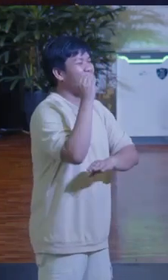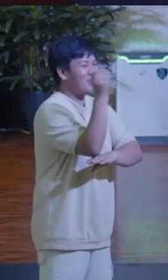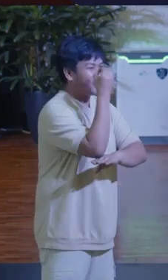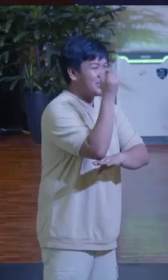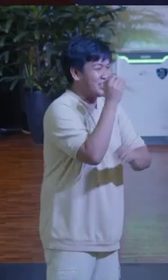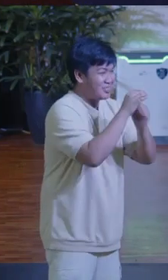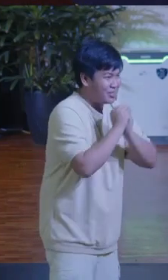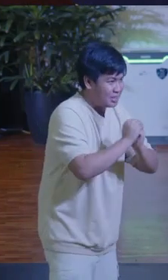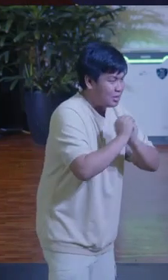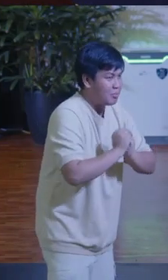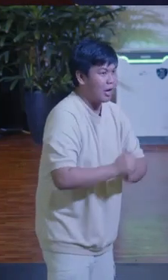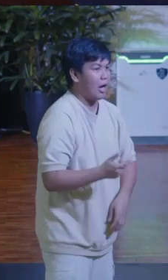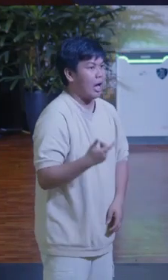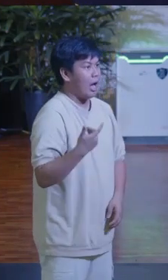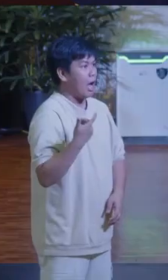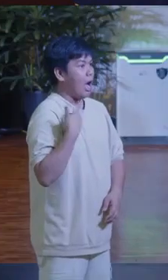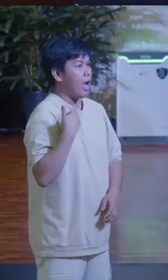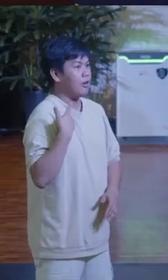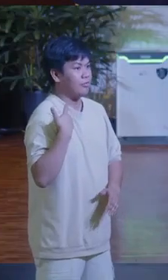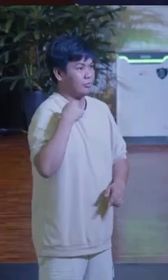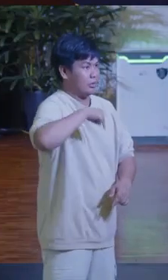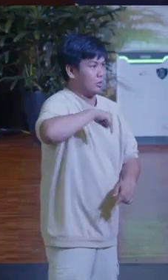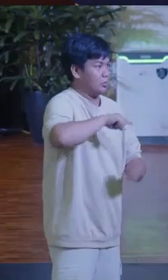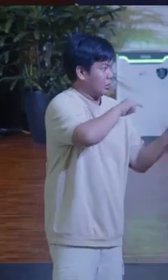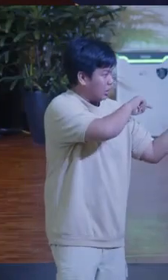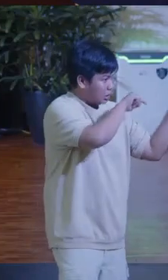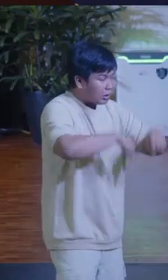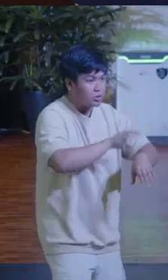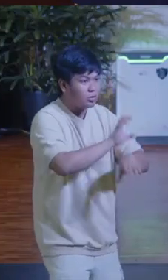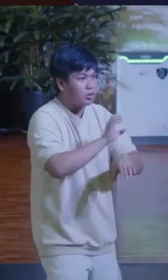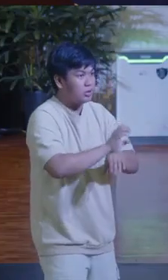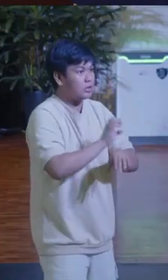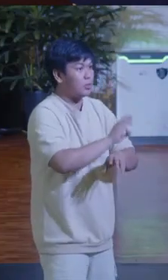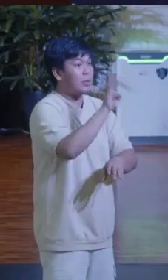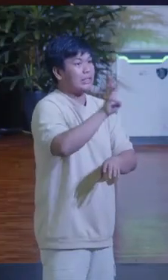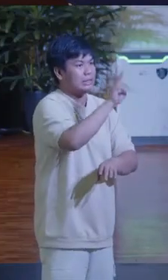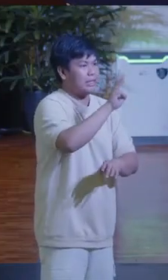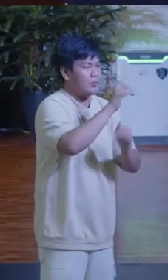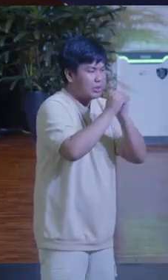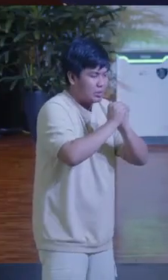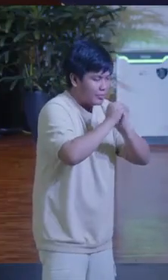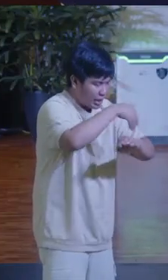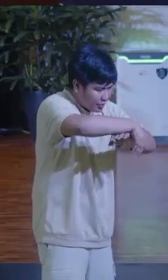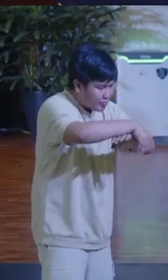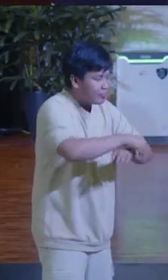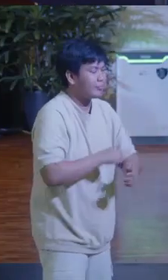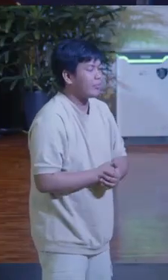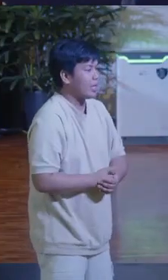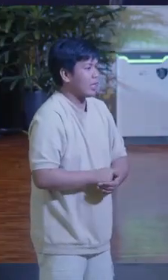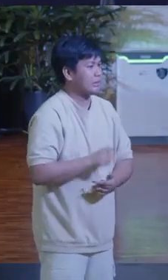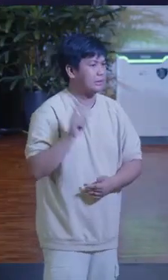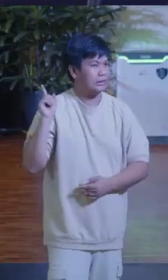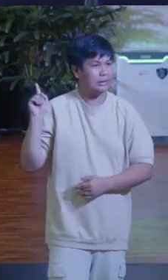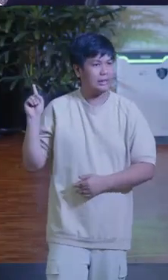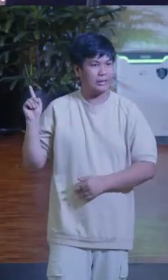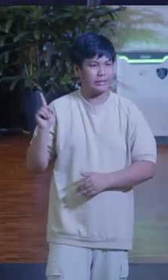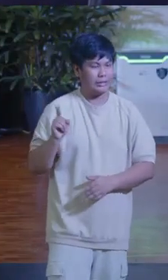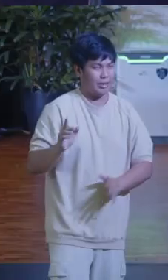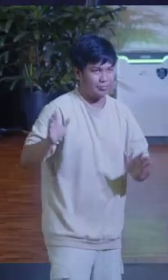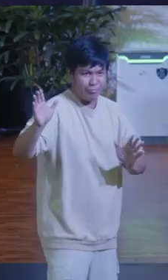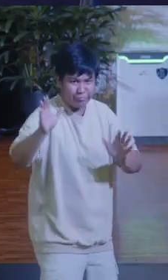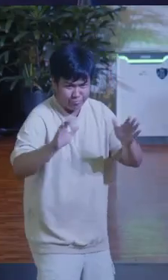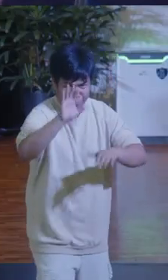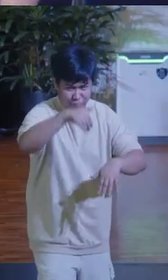Worship. No? May mga pumasok, no? Kasi hinahina namin ng donut sa